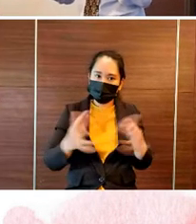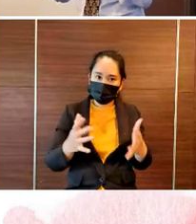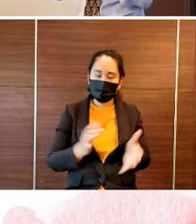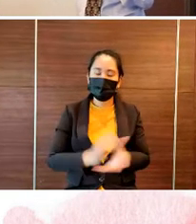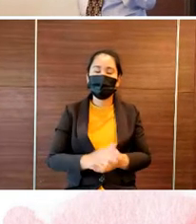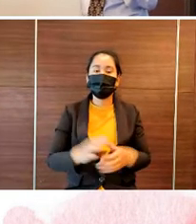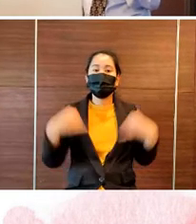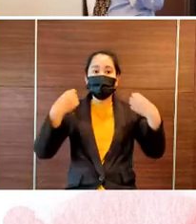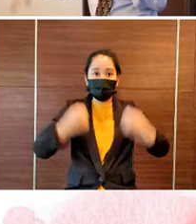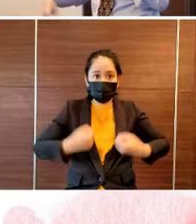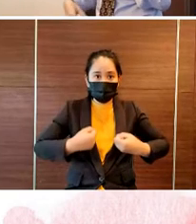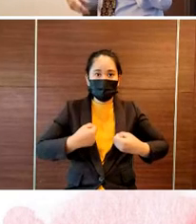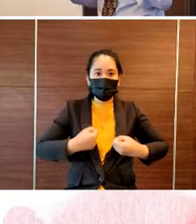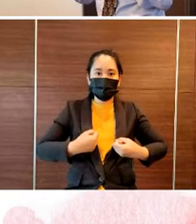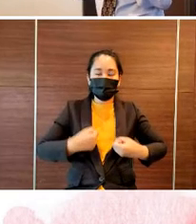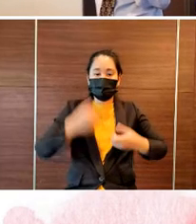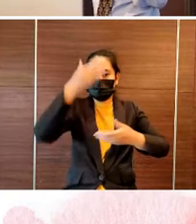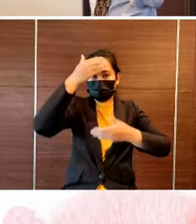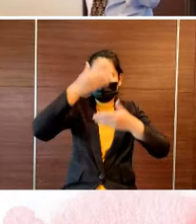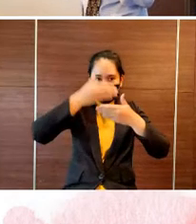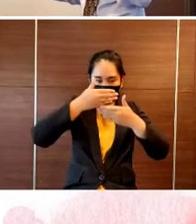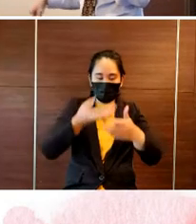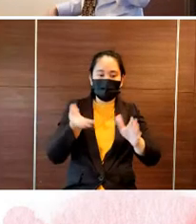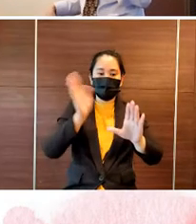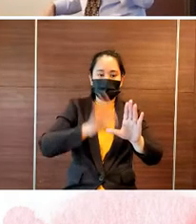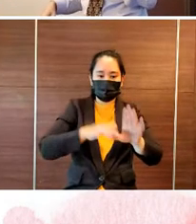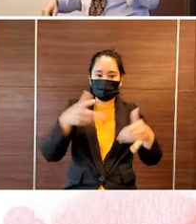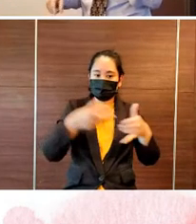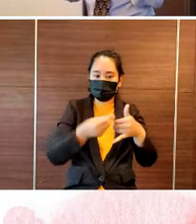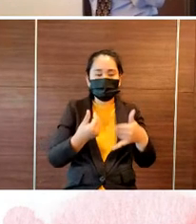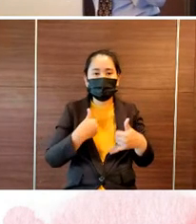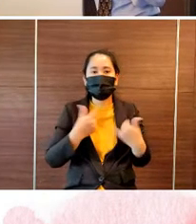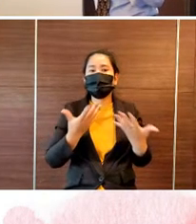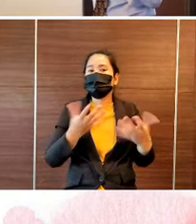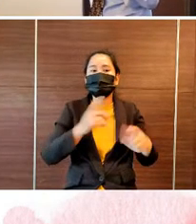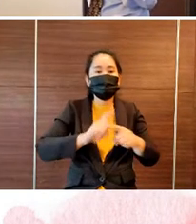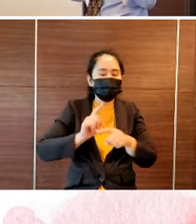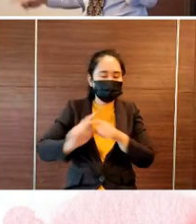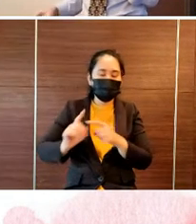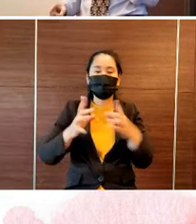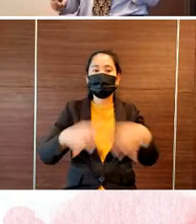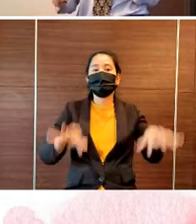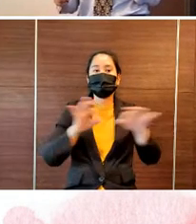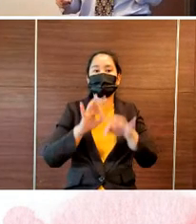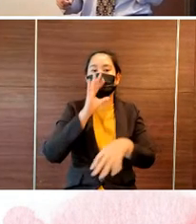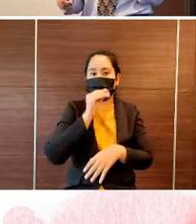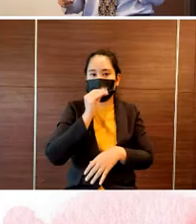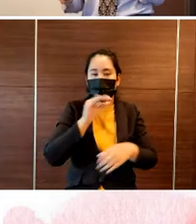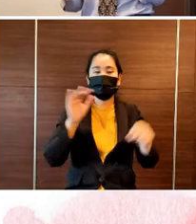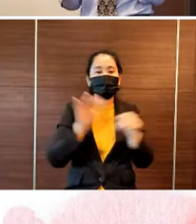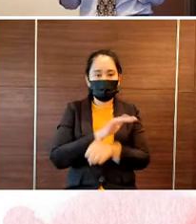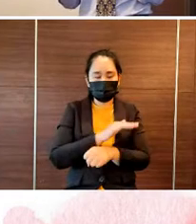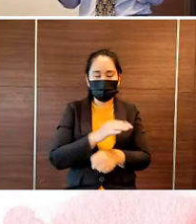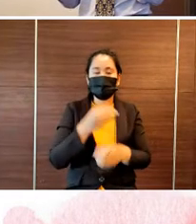ใส่ชุดอวกาศในการนะลงทะเบียนคนฉีดวัคซีนไหมเงี้ยต้องพูดให้รู้เรื่องว่าทำไมต้องทำอย่างนี้นะครับ